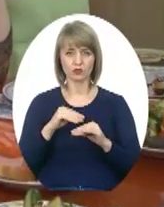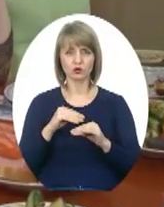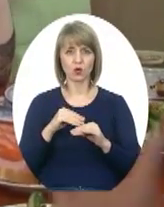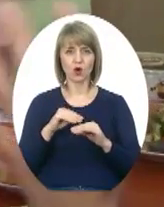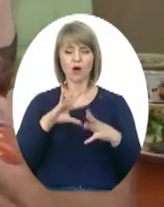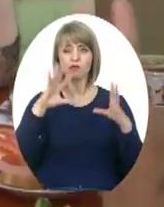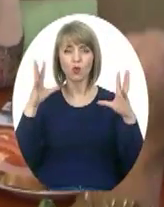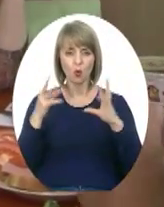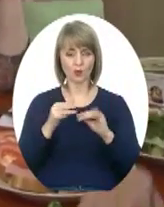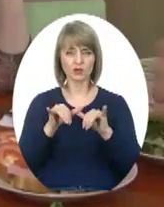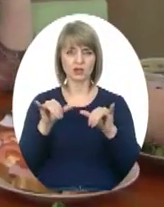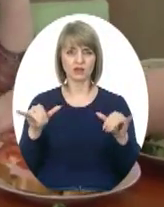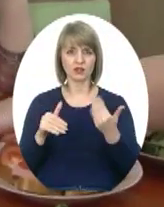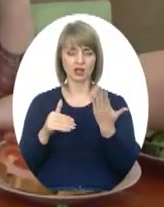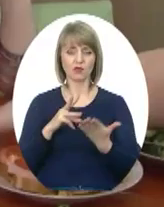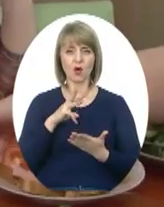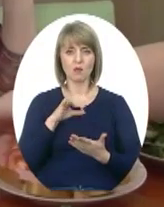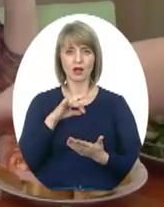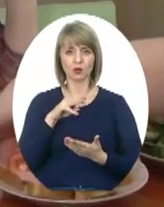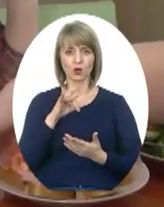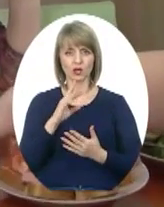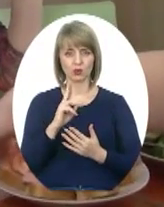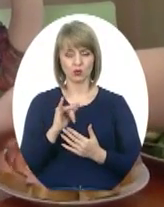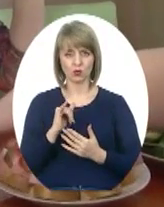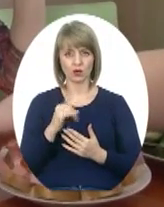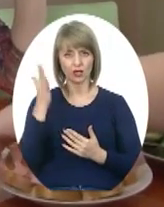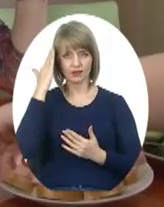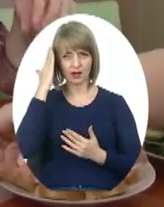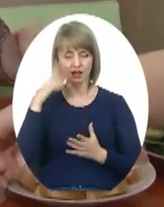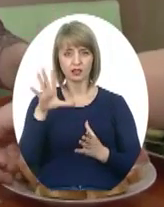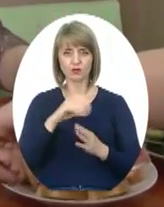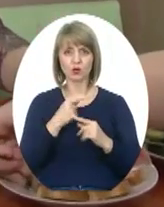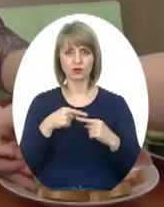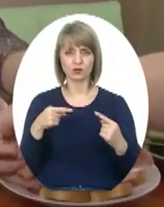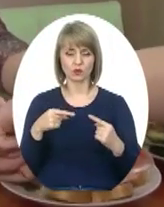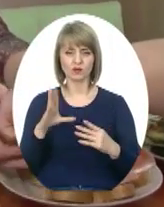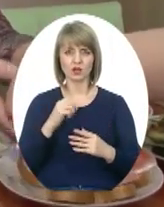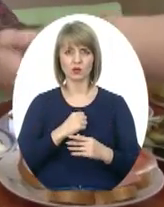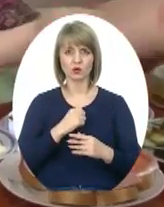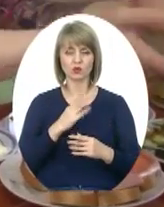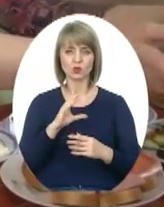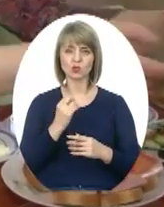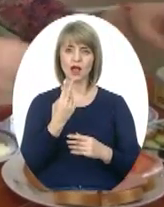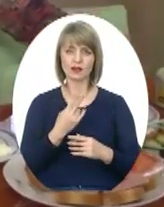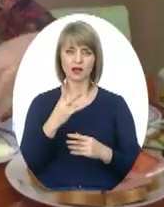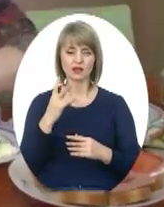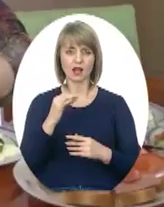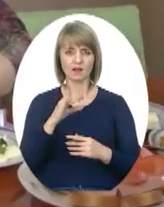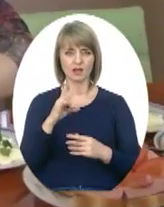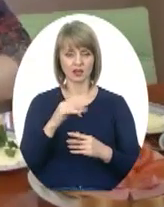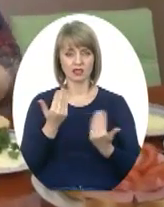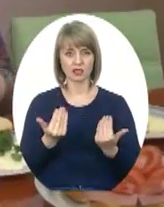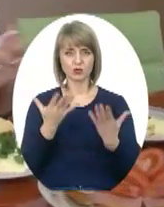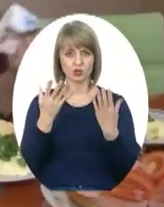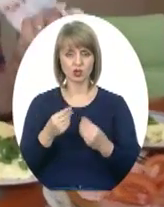все как бы, да, ему в комплексе, да, развивает и его моторику, и, естественно, интеллект, и все-все-все, и все социальные навыки.